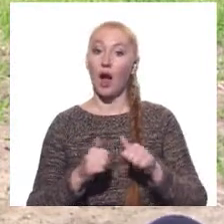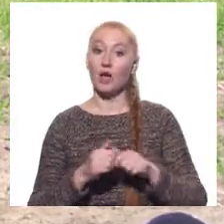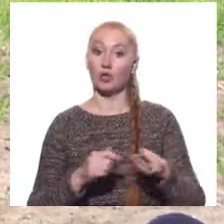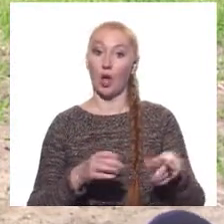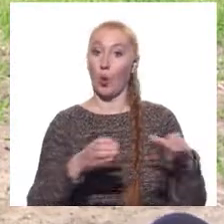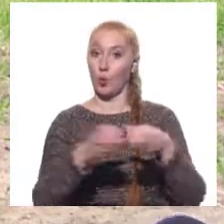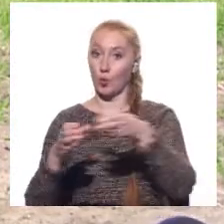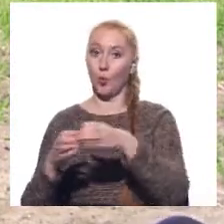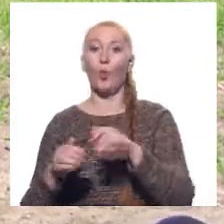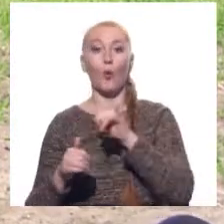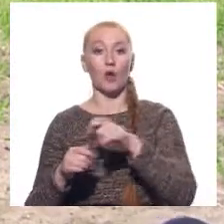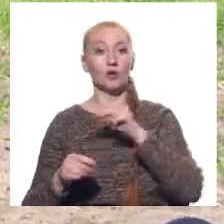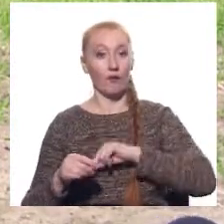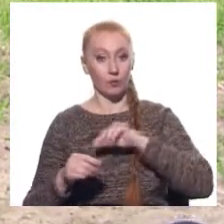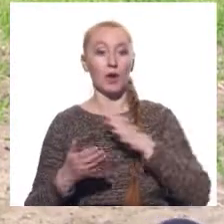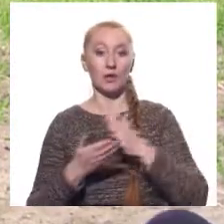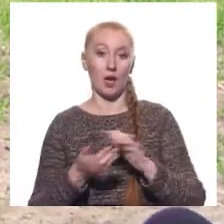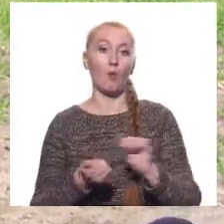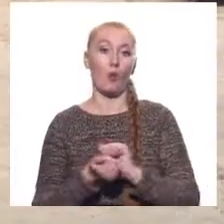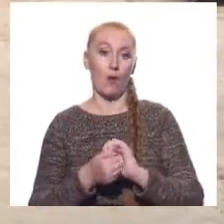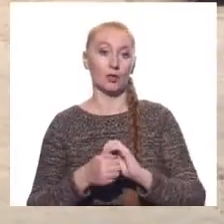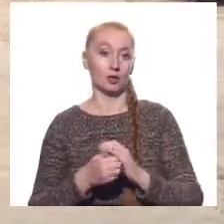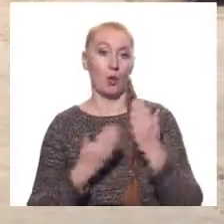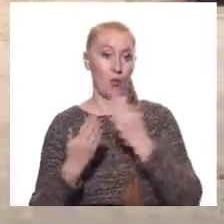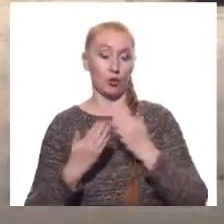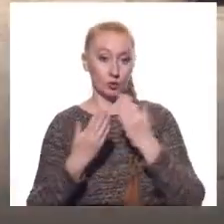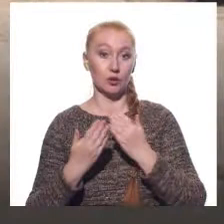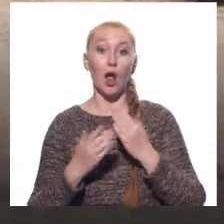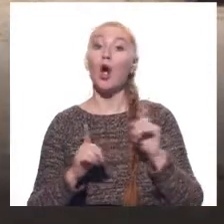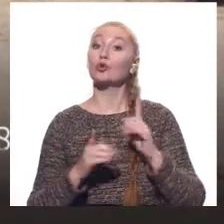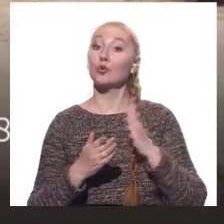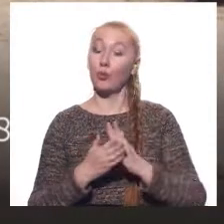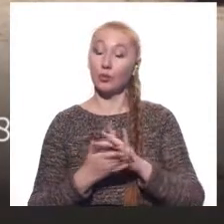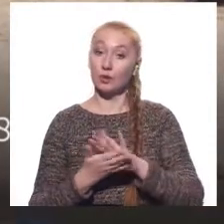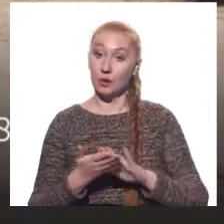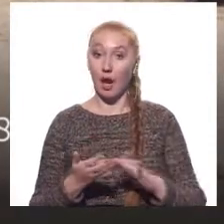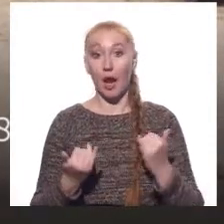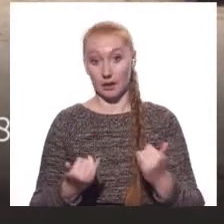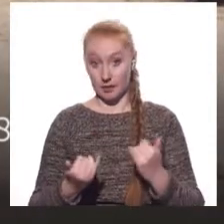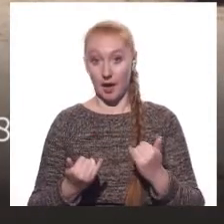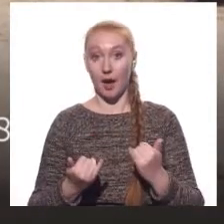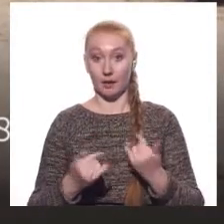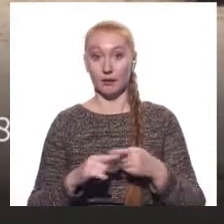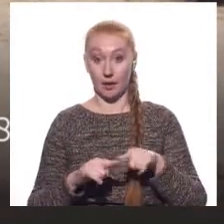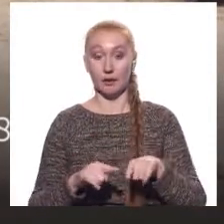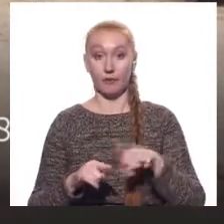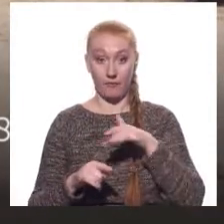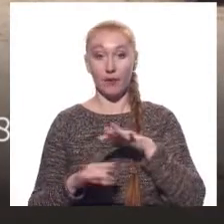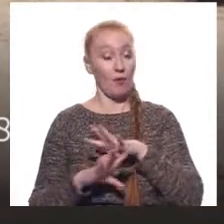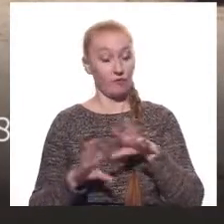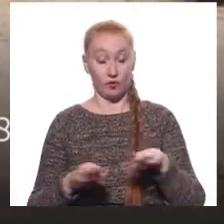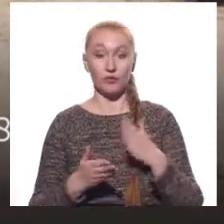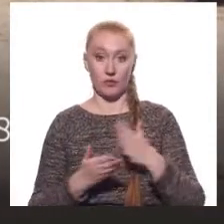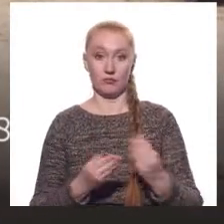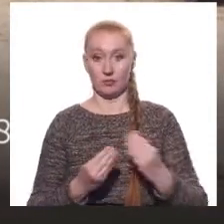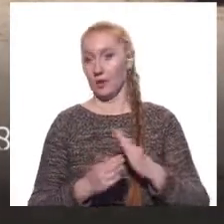у каждого сотрудника есть бумажное полотенце. Що буде далі, я не знаю. А зараз, на даний момент, все є, все